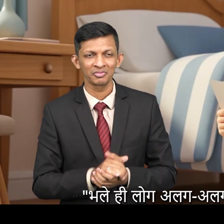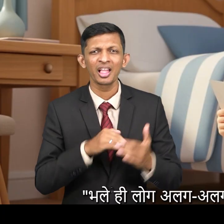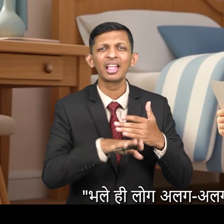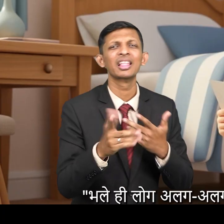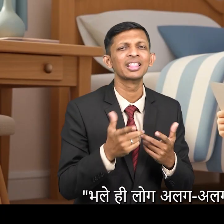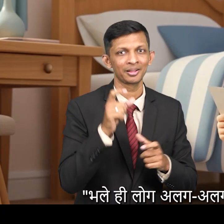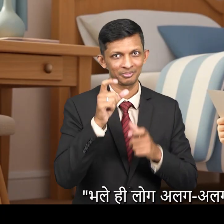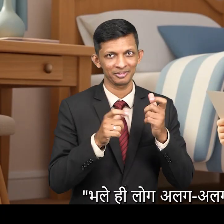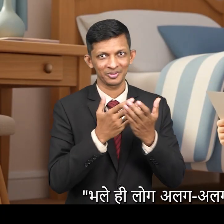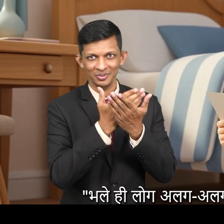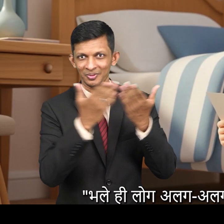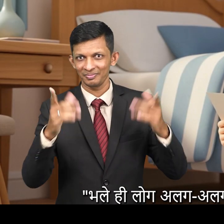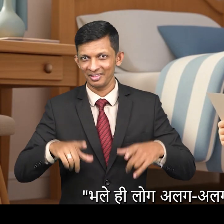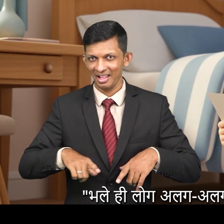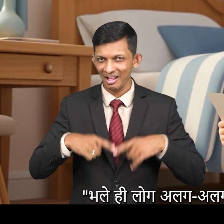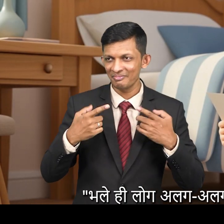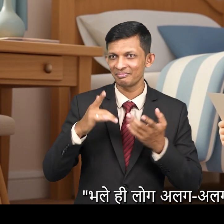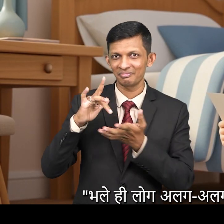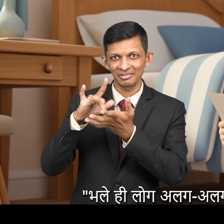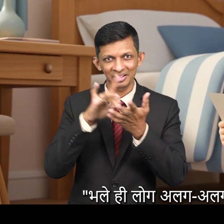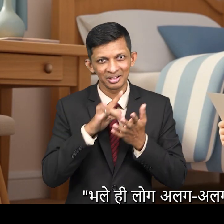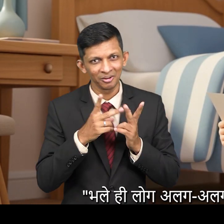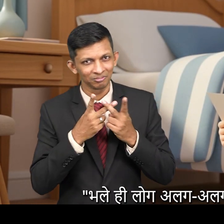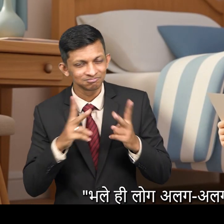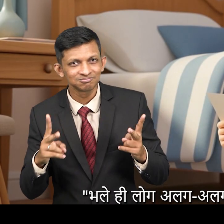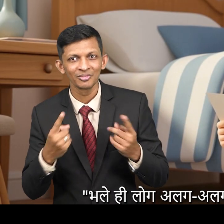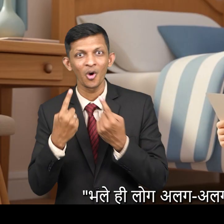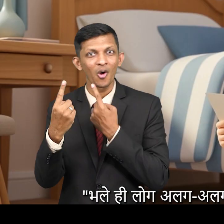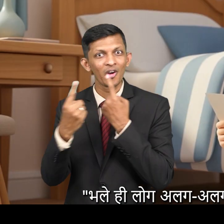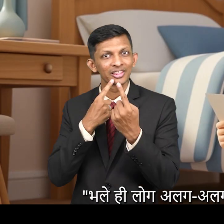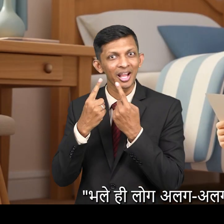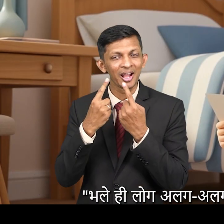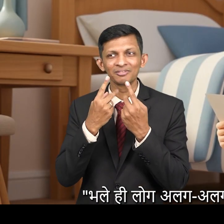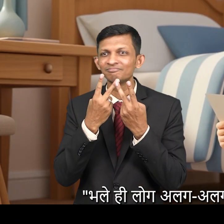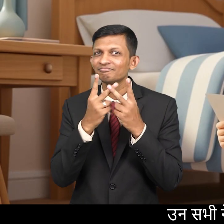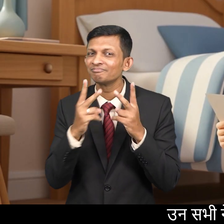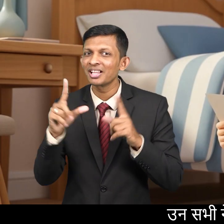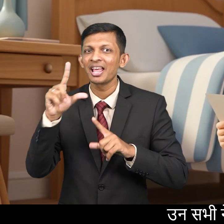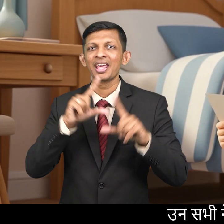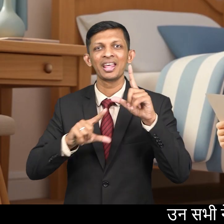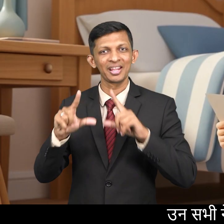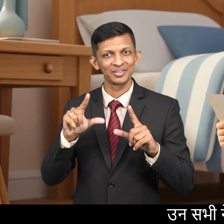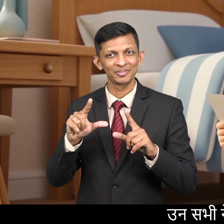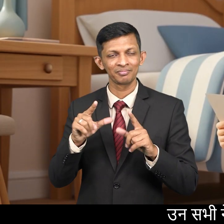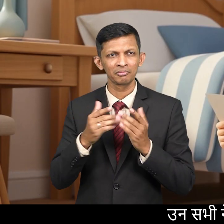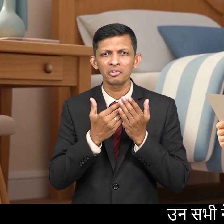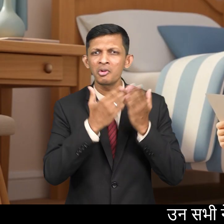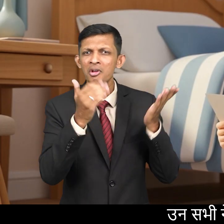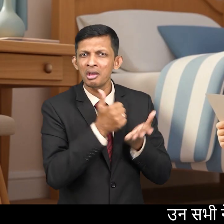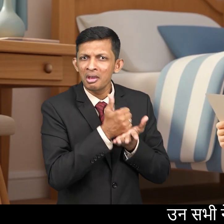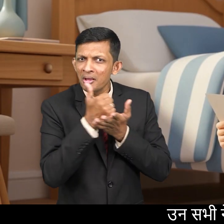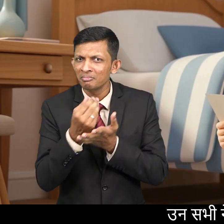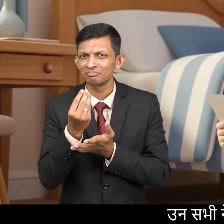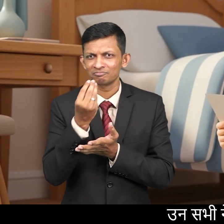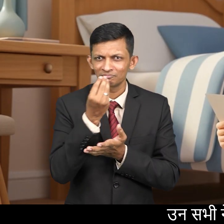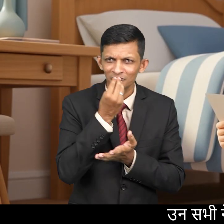भले ही लोग अलग अलग जगहों पर रहते हैं और अलग अलग भाषाएं बोलते हैं, उन सभी ने हमें भोजन और रहने